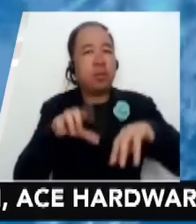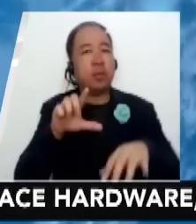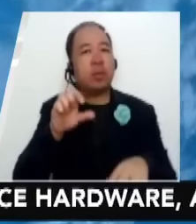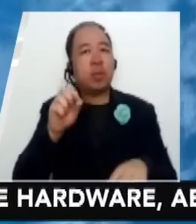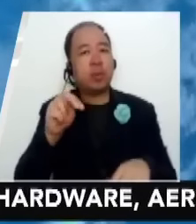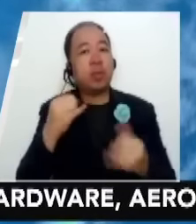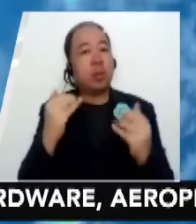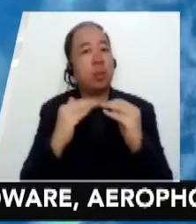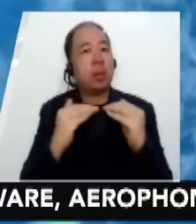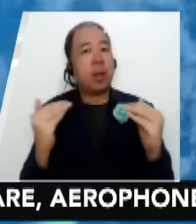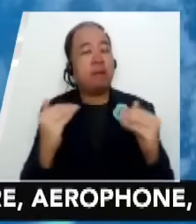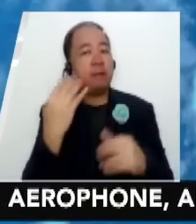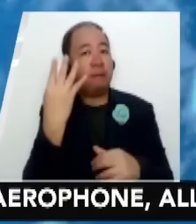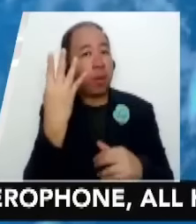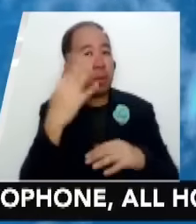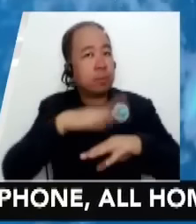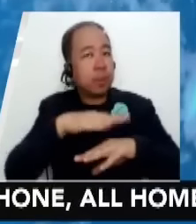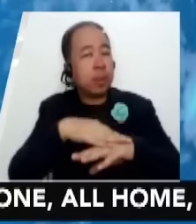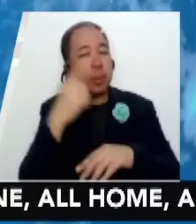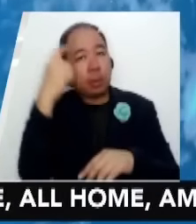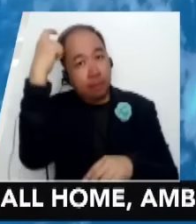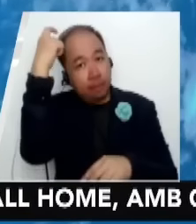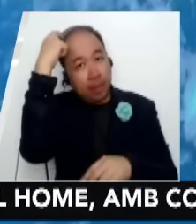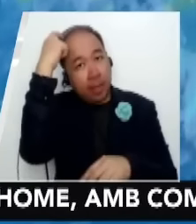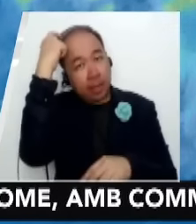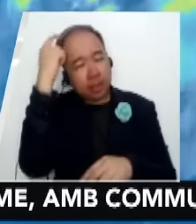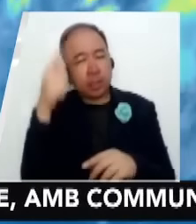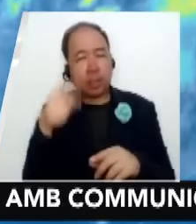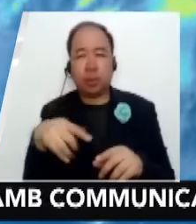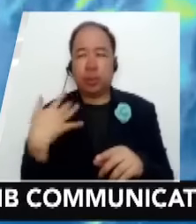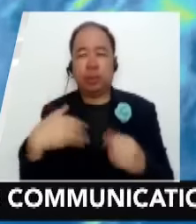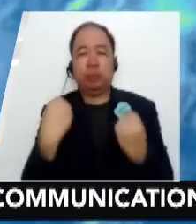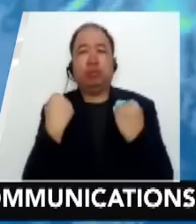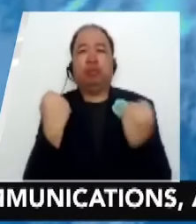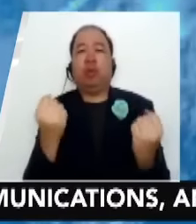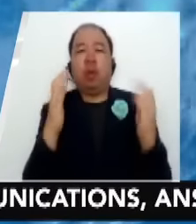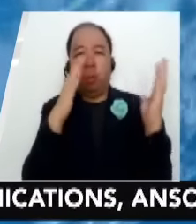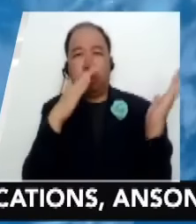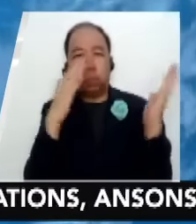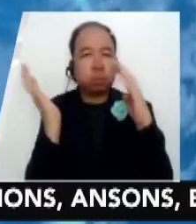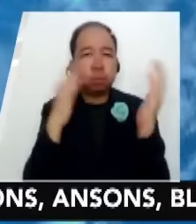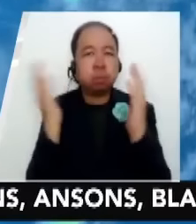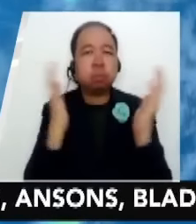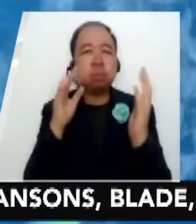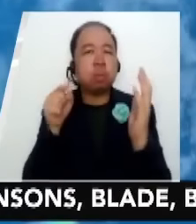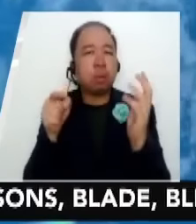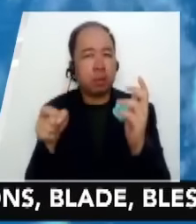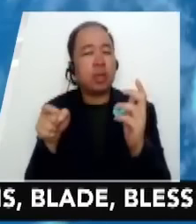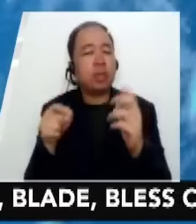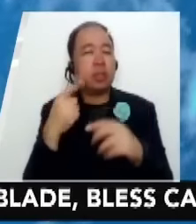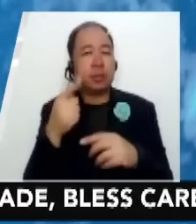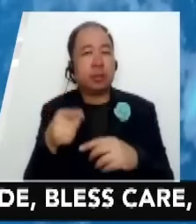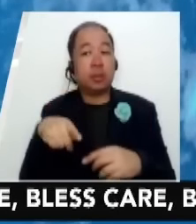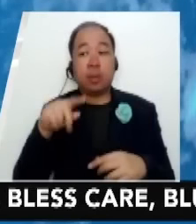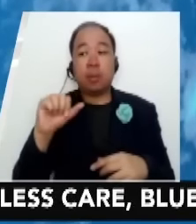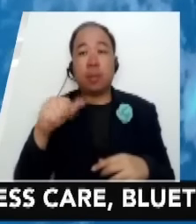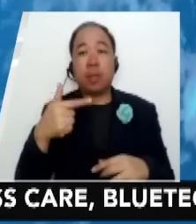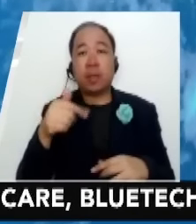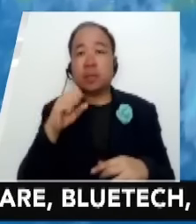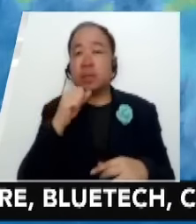po yan sa Batanes, kung saan mararamdaman po yung pinakamatinding hangin na dala po ng bagyo na ayon po sa PAGASA, abot po yan